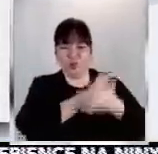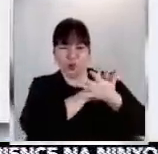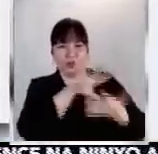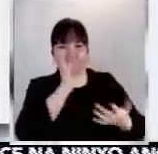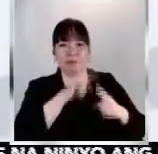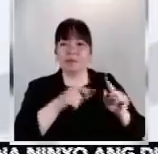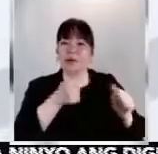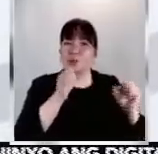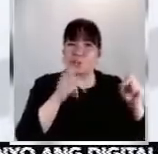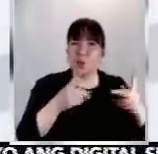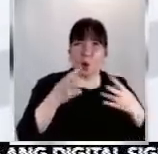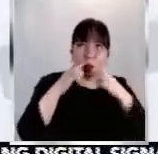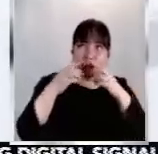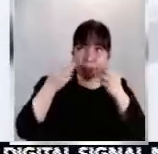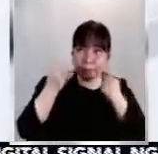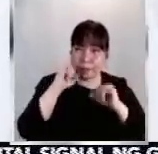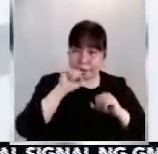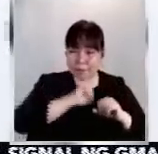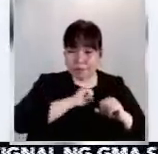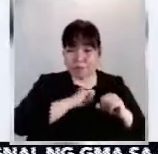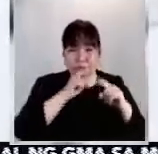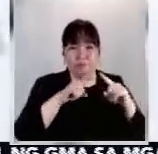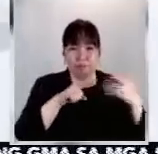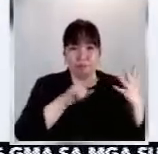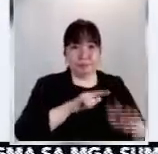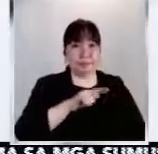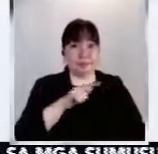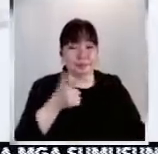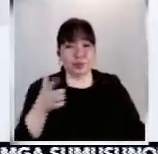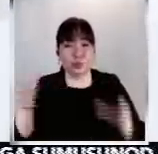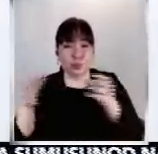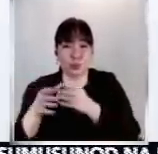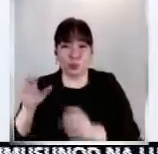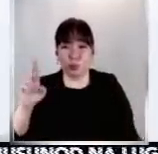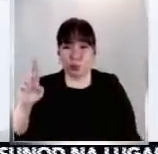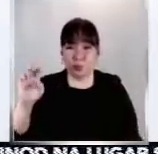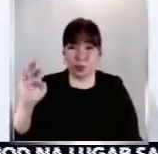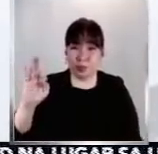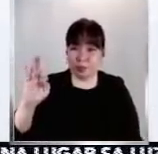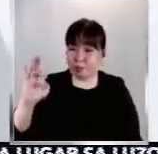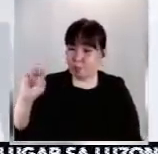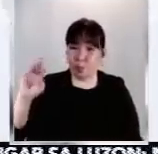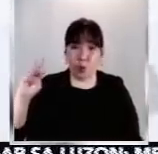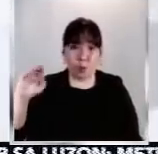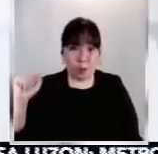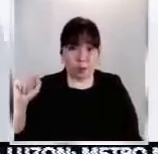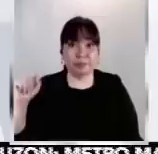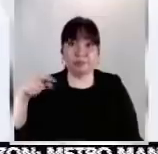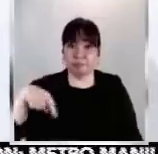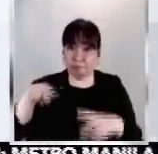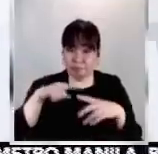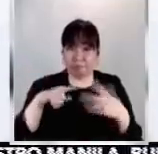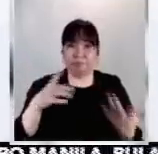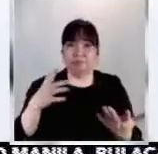nang sintomas. Nanawagan naman ang Partido Reforma sa DOH at FDA na aksyonan ang mga ulat ng pangnipis